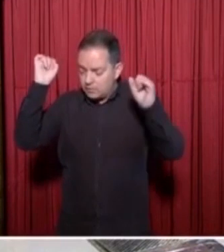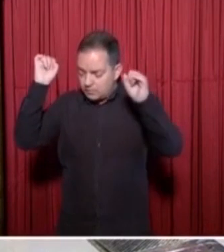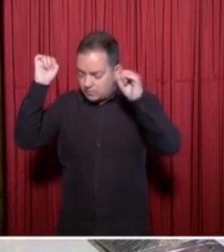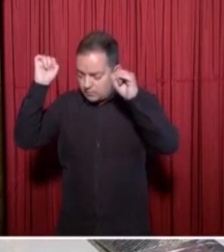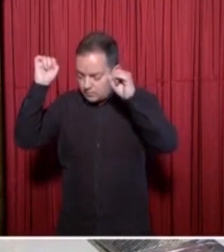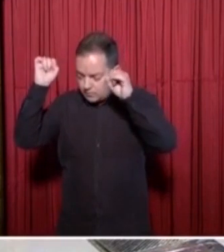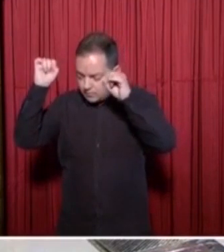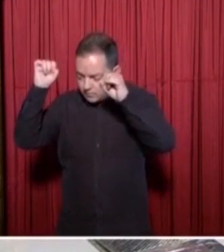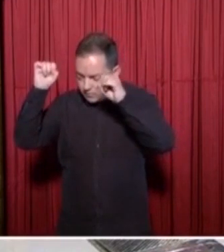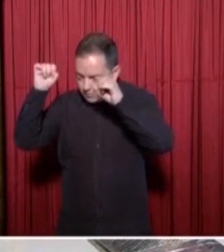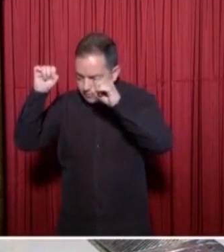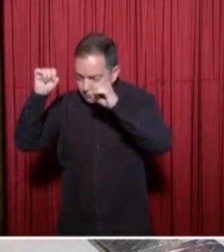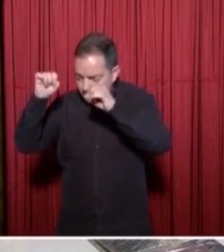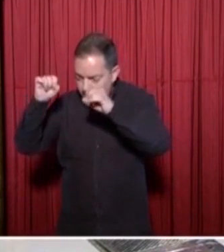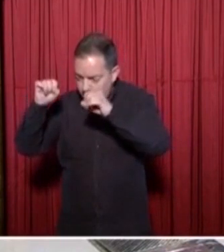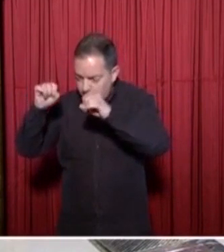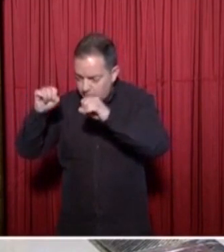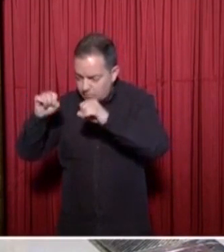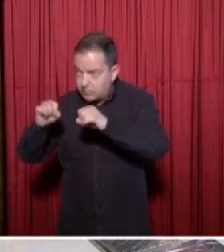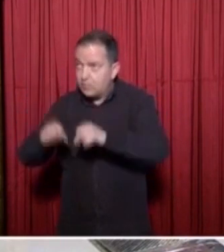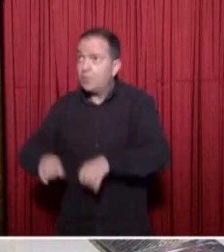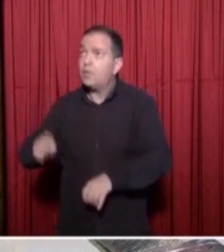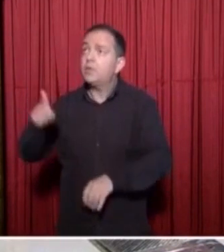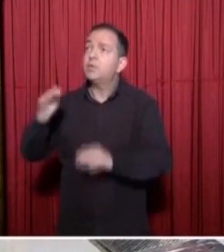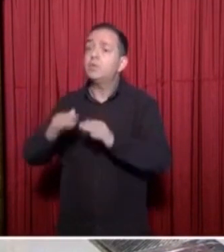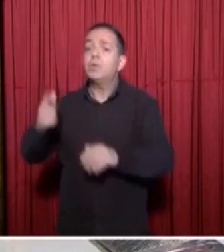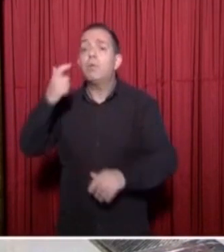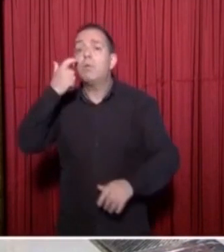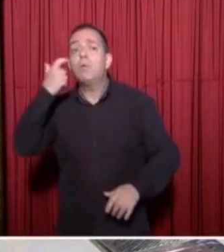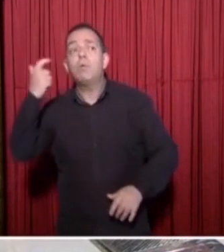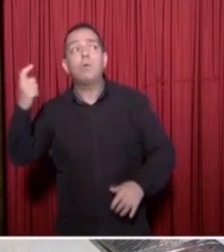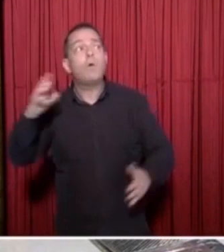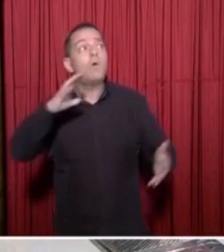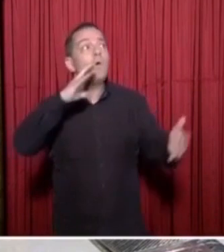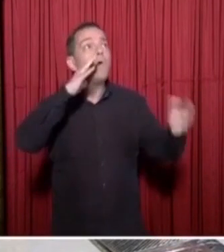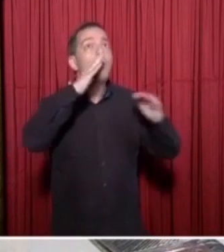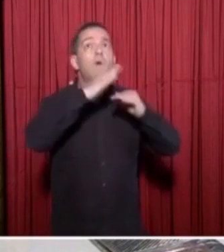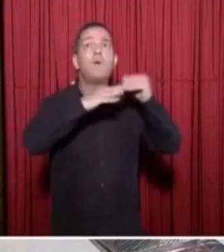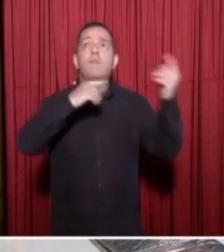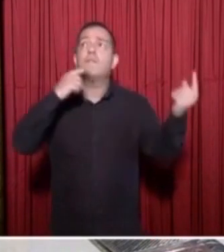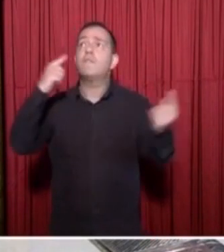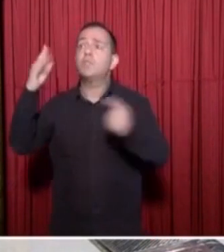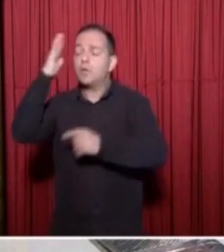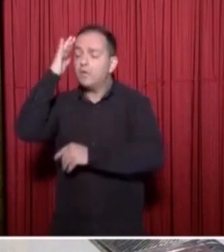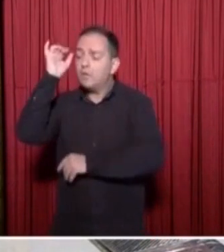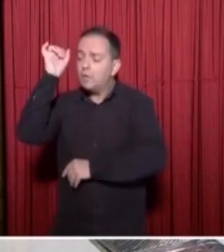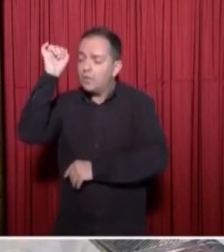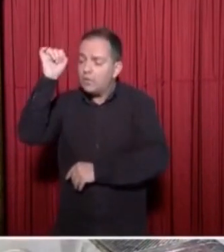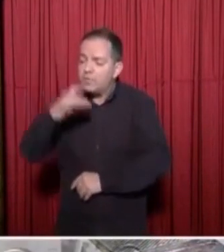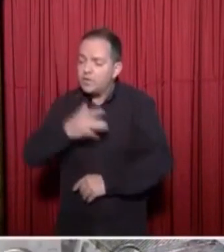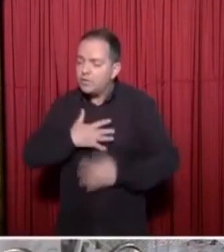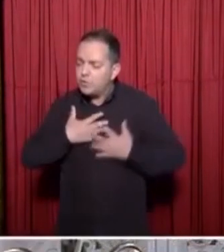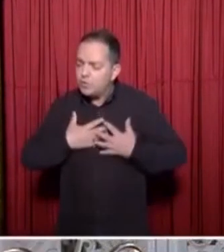ταπεινά εφορών και το παντεφόρο σώματι επιβλέπων επί πάσαν την κτήση. Συ εκκλίναμε τον αφιένα της ψυχής και του